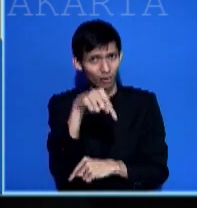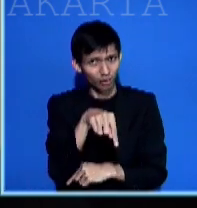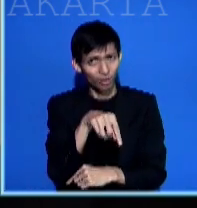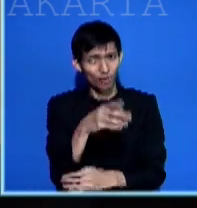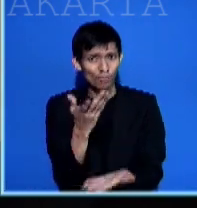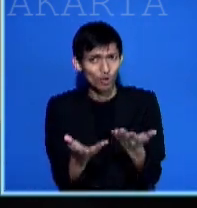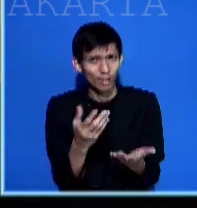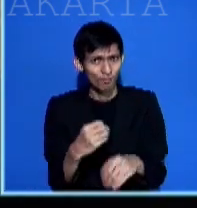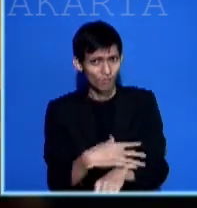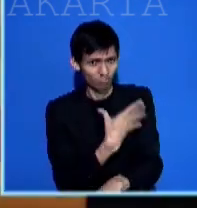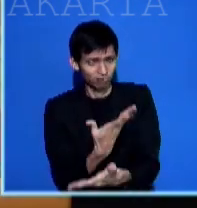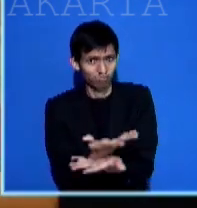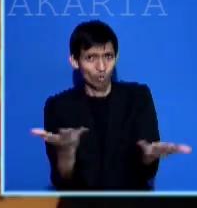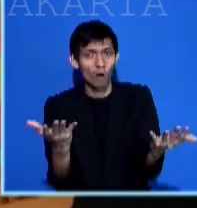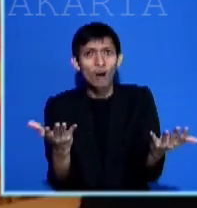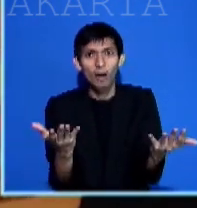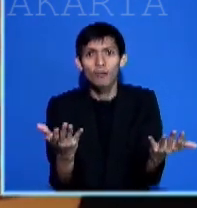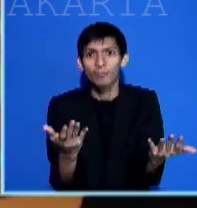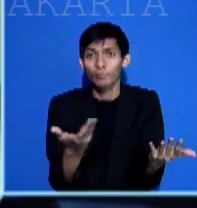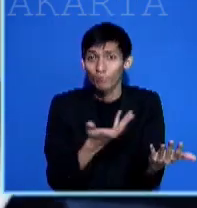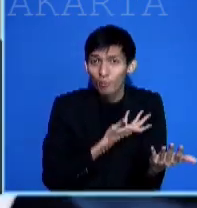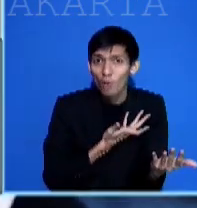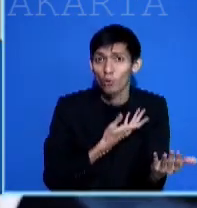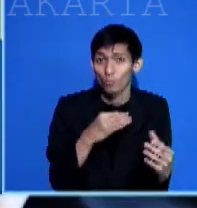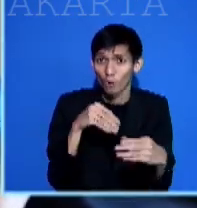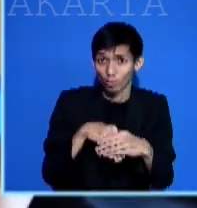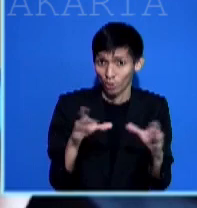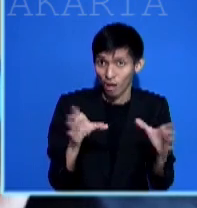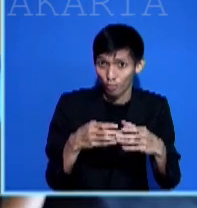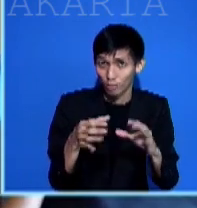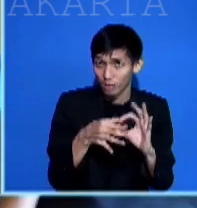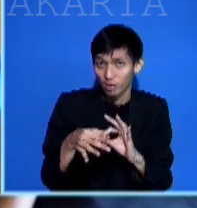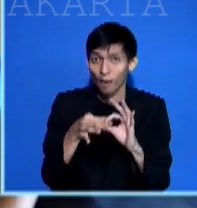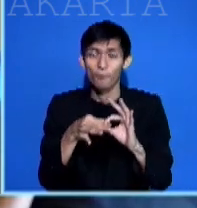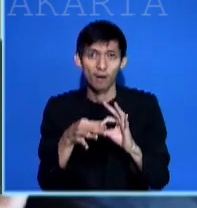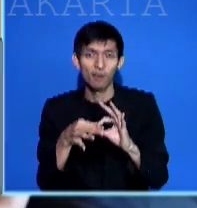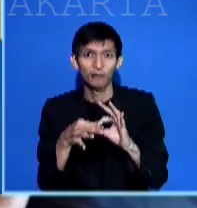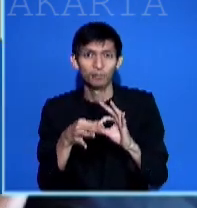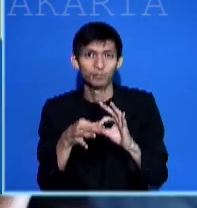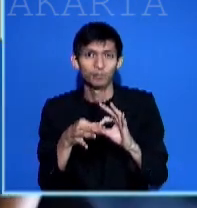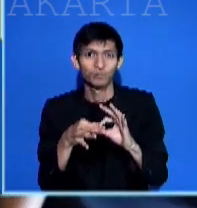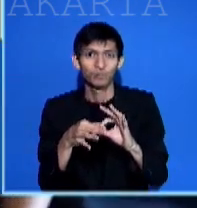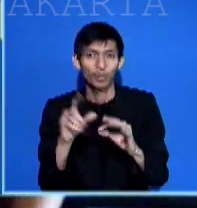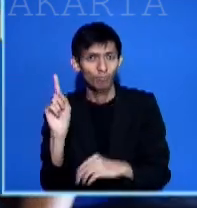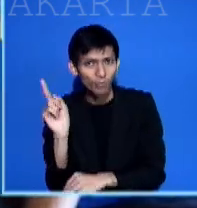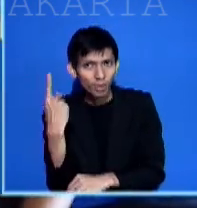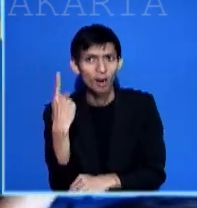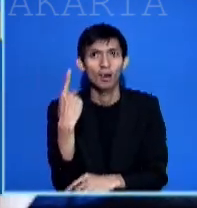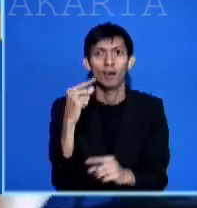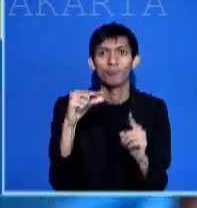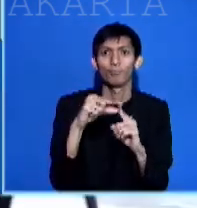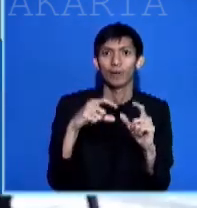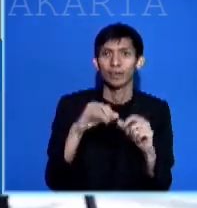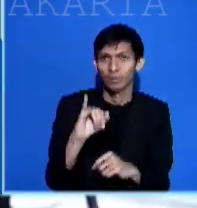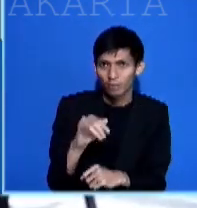menginspirasi bagi yang lain yang mau masuk di kub kerja sama yang Sinergi dari pasi Sleman pemerintah daerah dan juga pihak